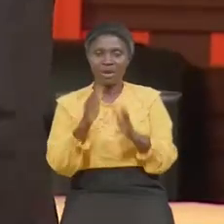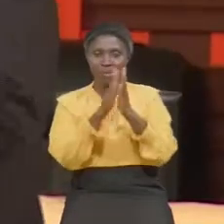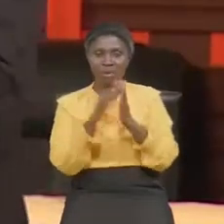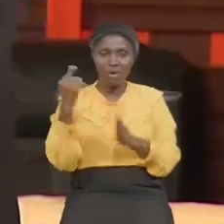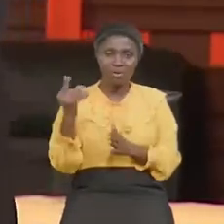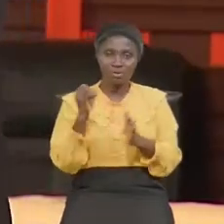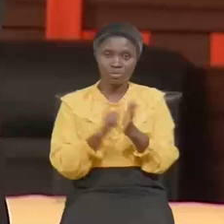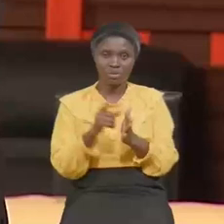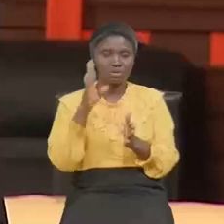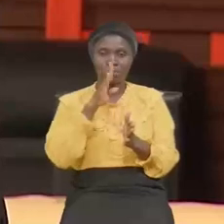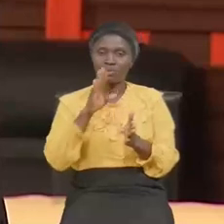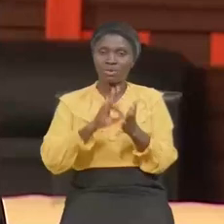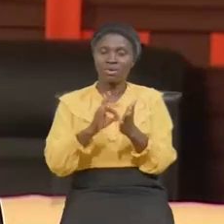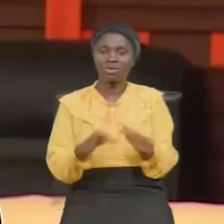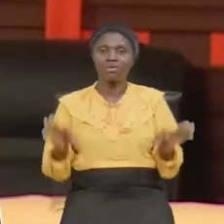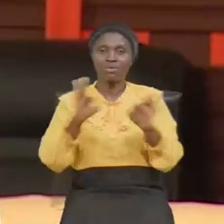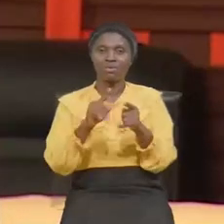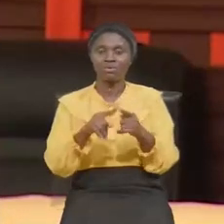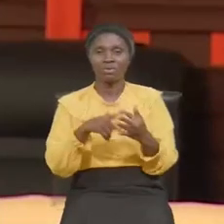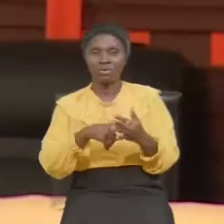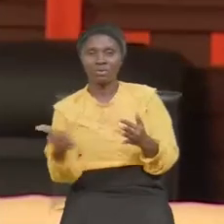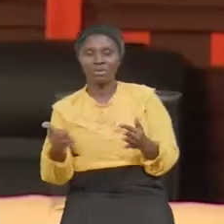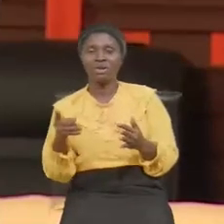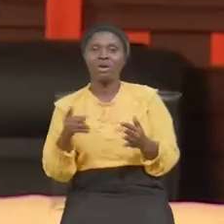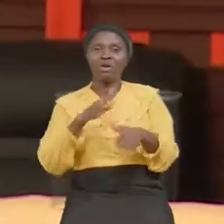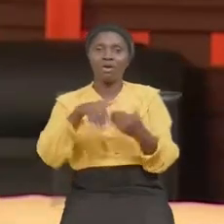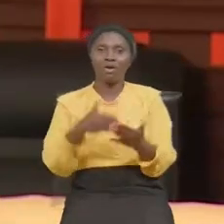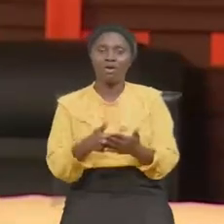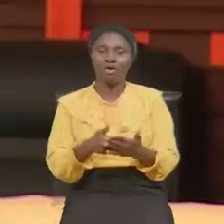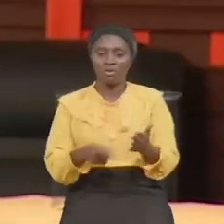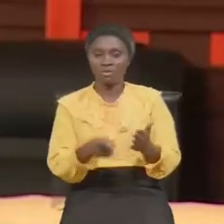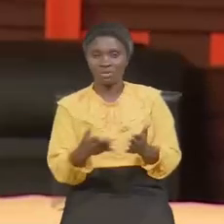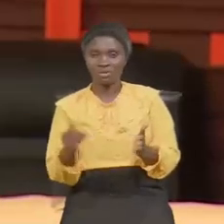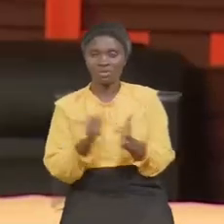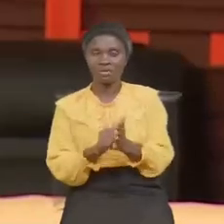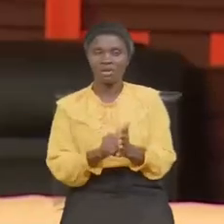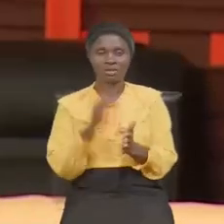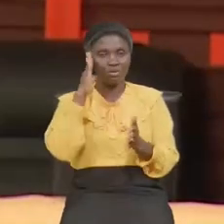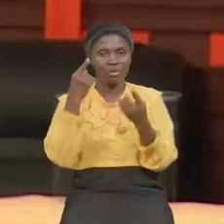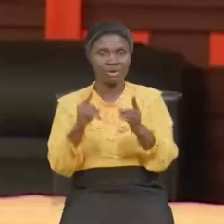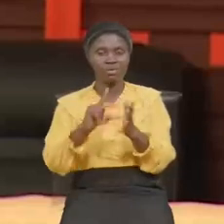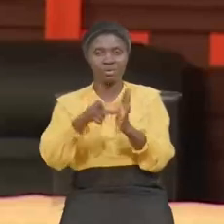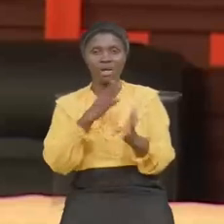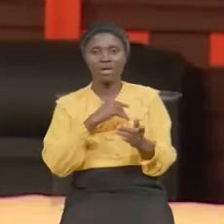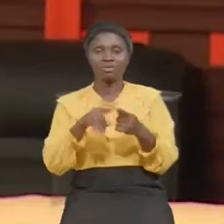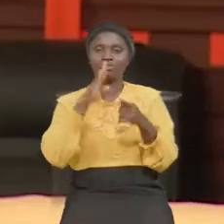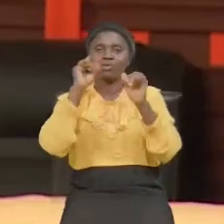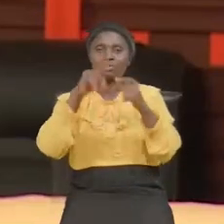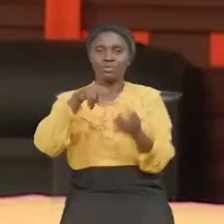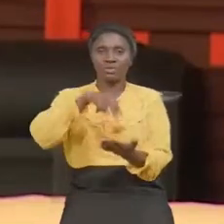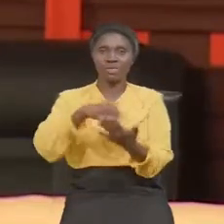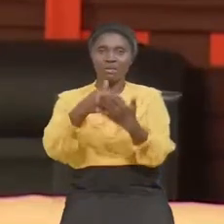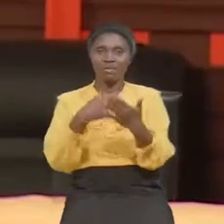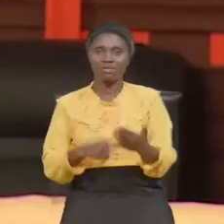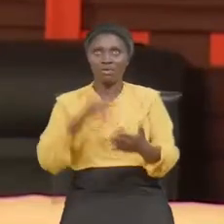qui arriveront et de paraître debout devant le Fils de l'homme.